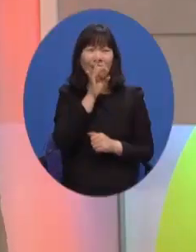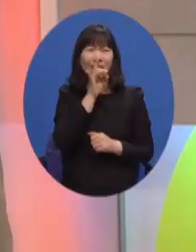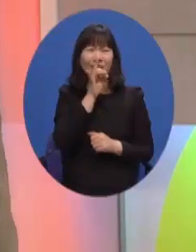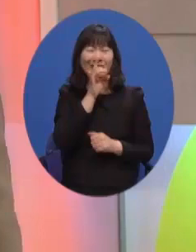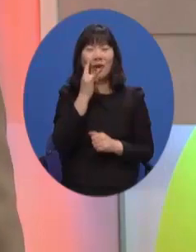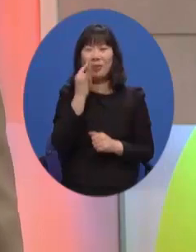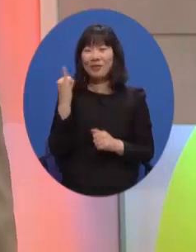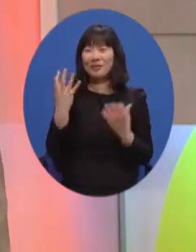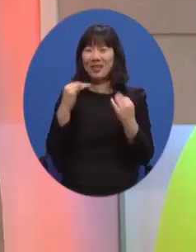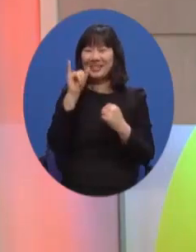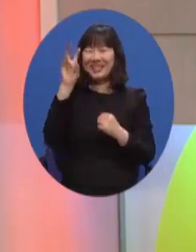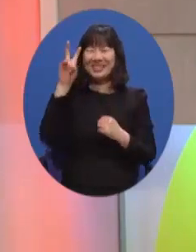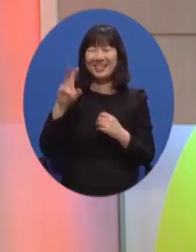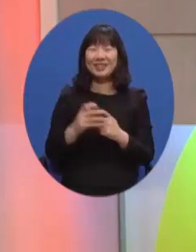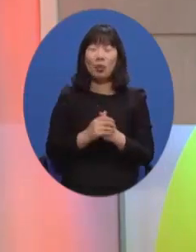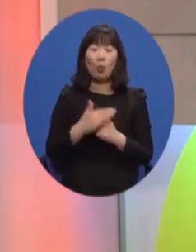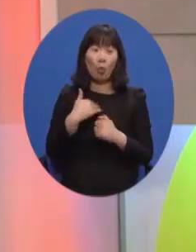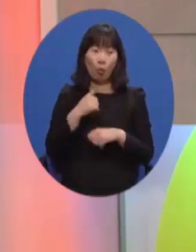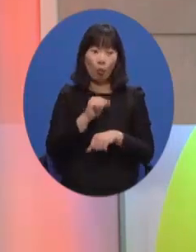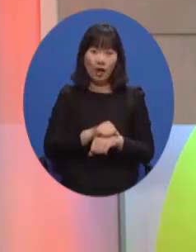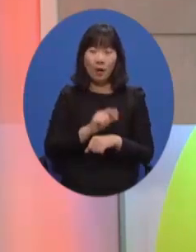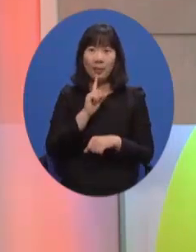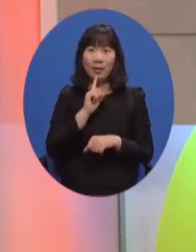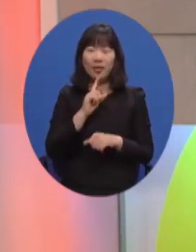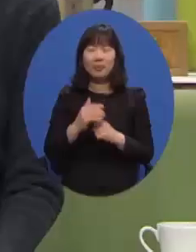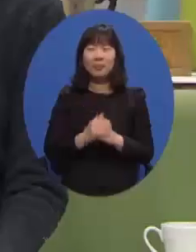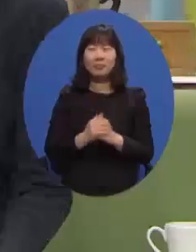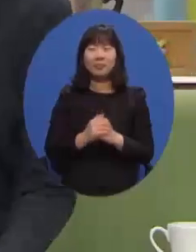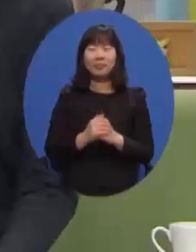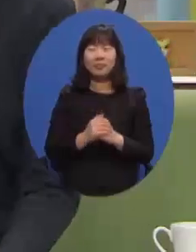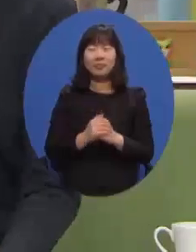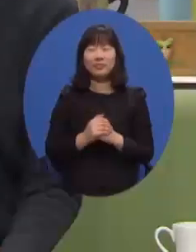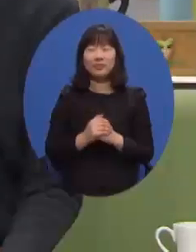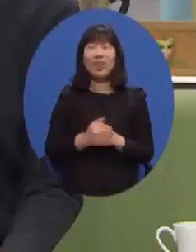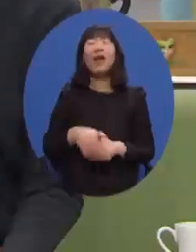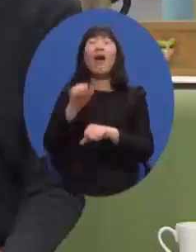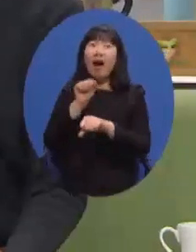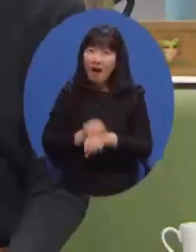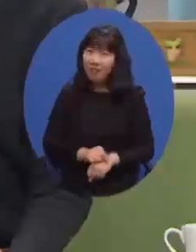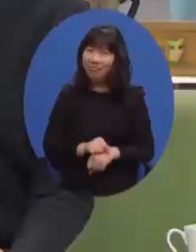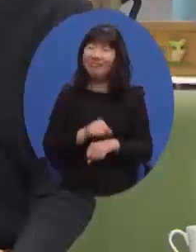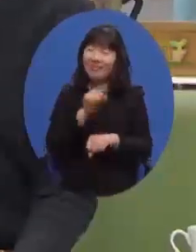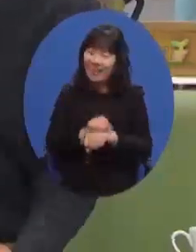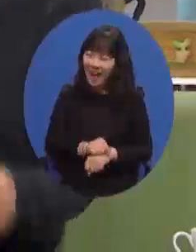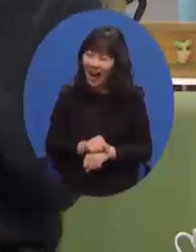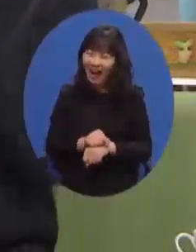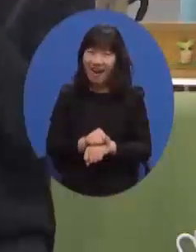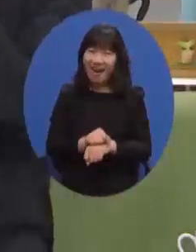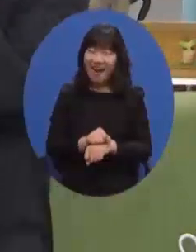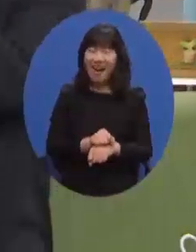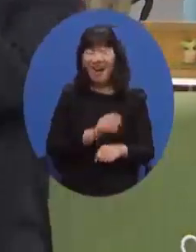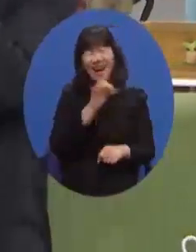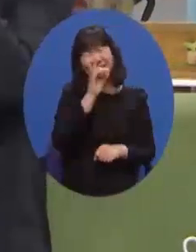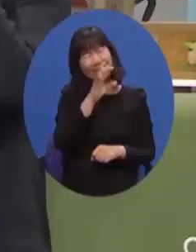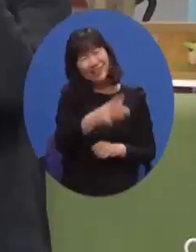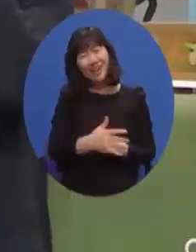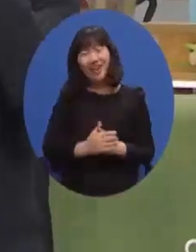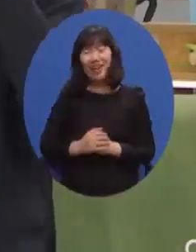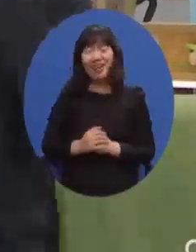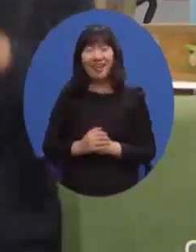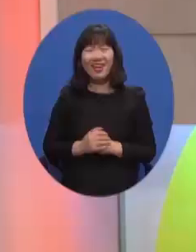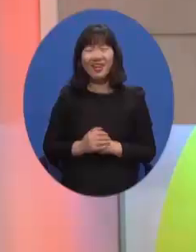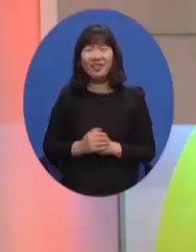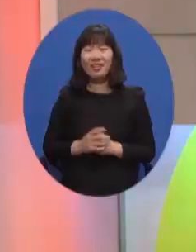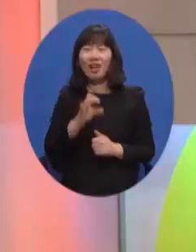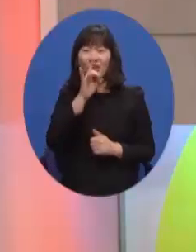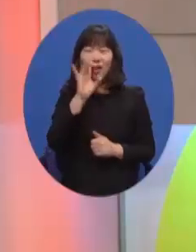계실 거예요. 네. 어우, 잘하시네요. 네네. 이거, 잘하시는데요. 예, 예. 안 되는데요? 네, 이게